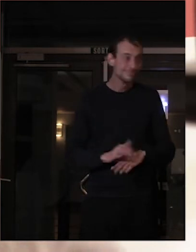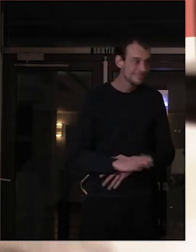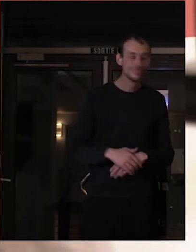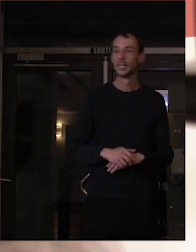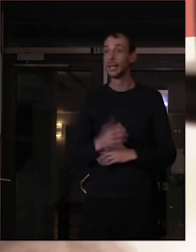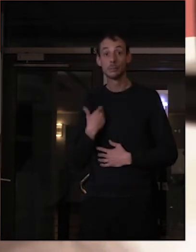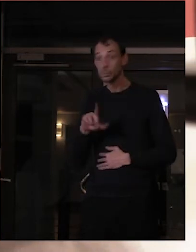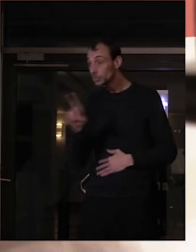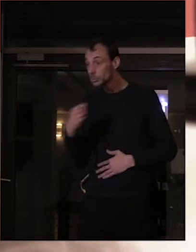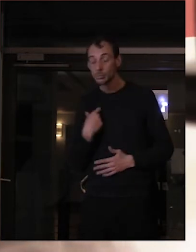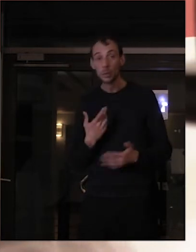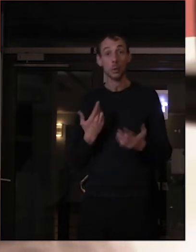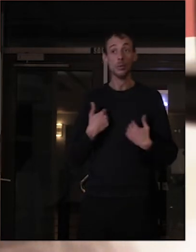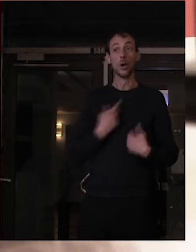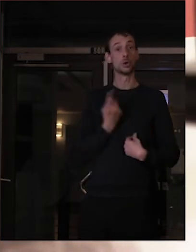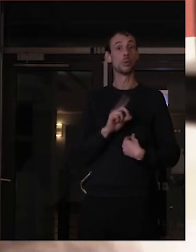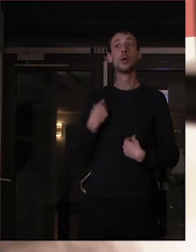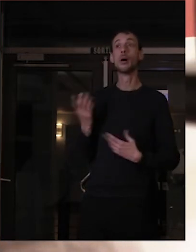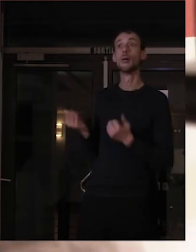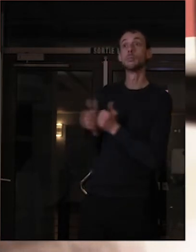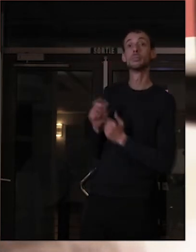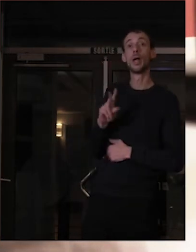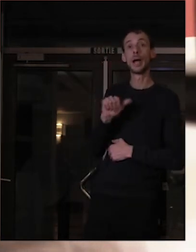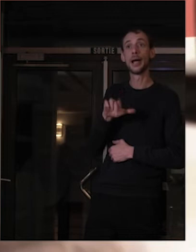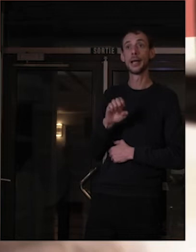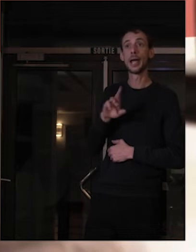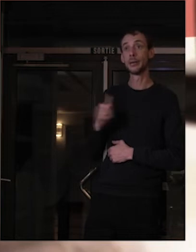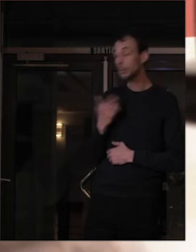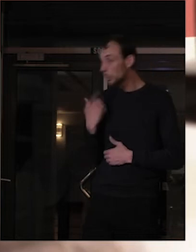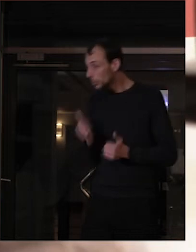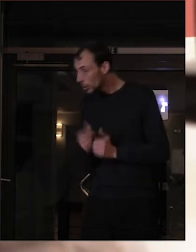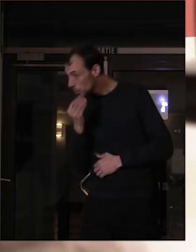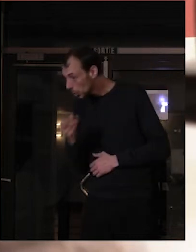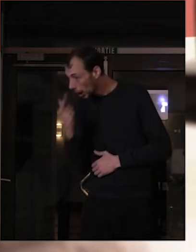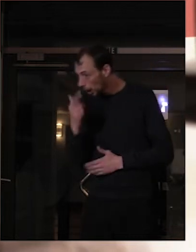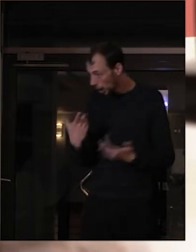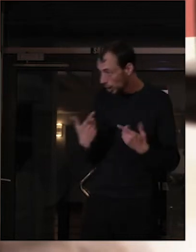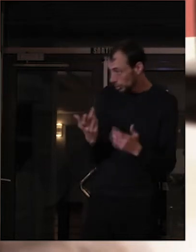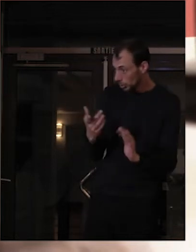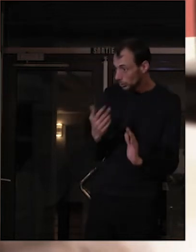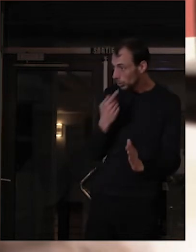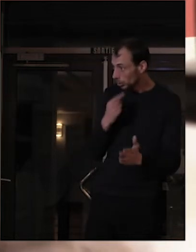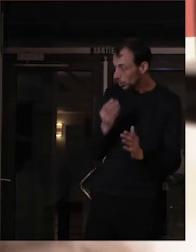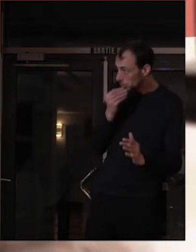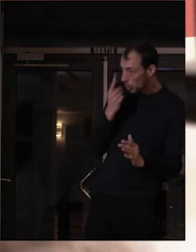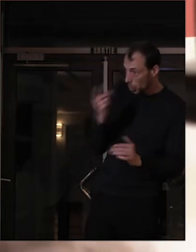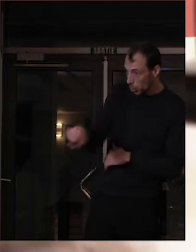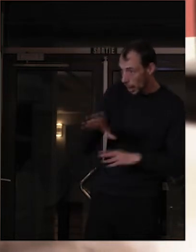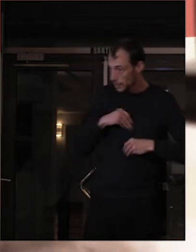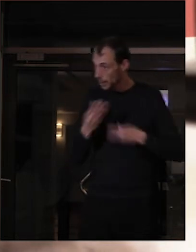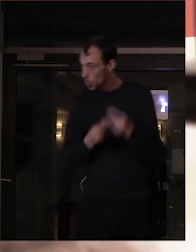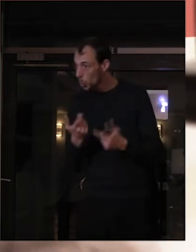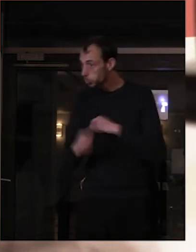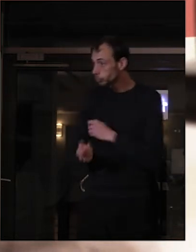si ça leur convenait ou pas, comment on pouvait faire évoluer ça. En l'occurrence, ça leur convient. Donc moi, si ça leur convient, ça me va très bien. Mais